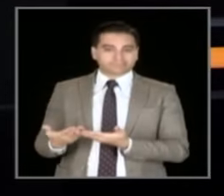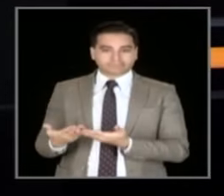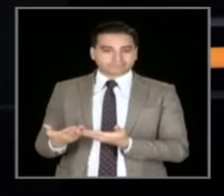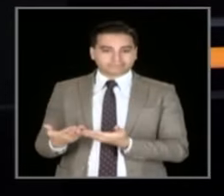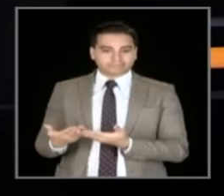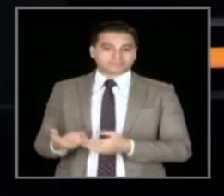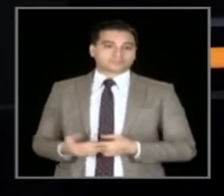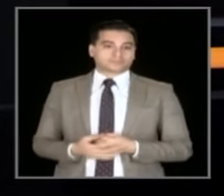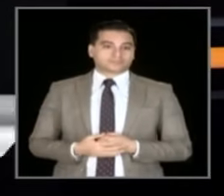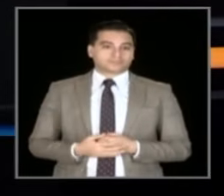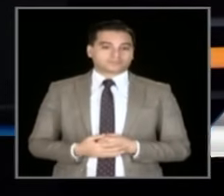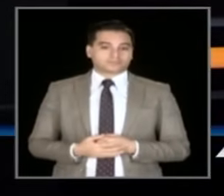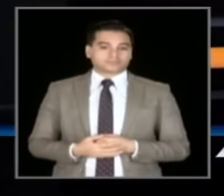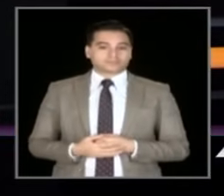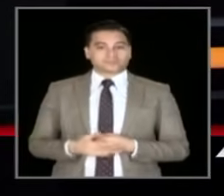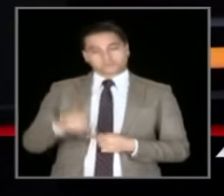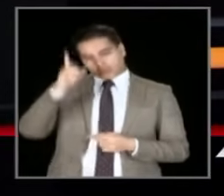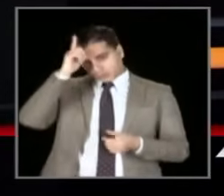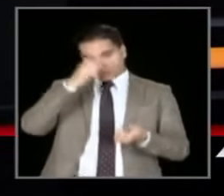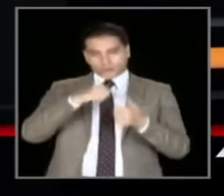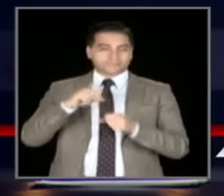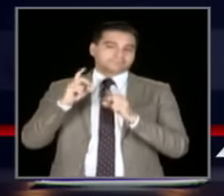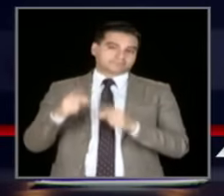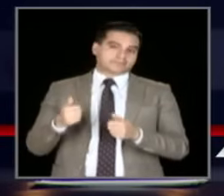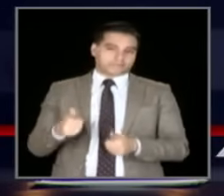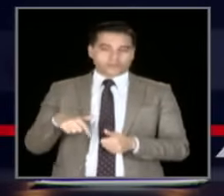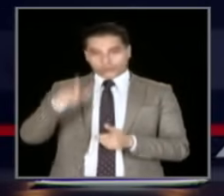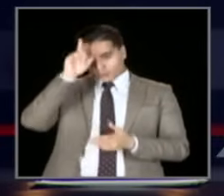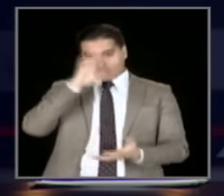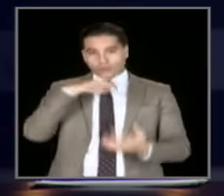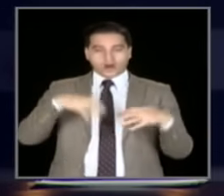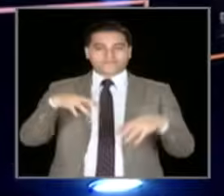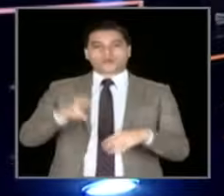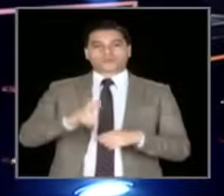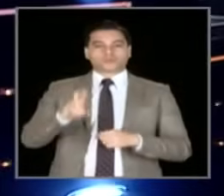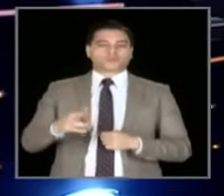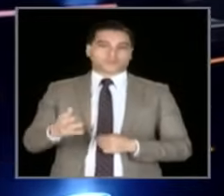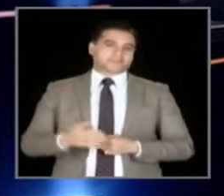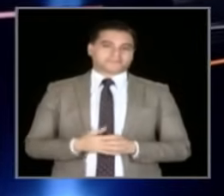شام؟ تمام، علوم. تمام، جغرافيا. والسؤال هو: